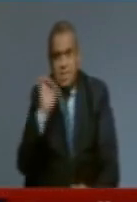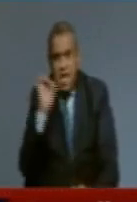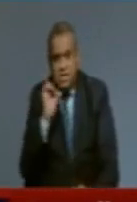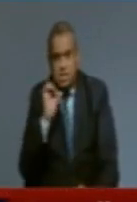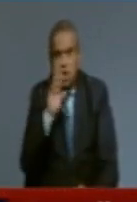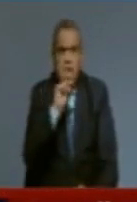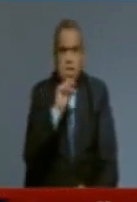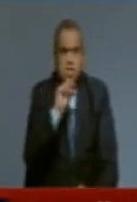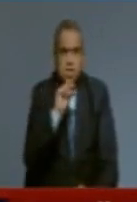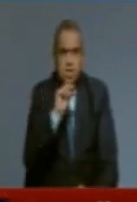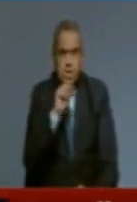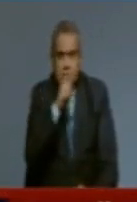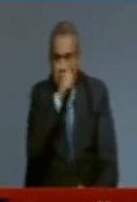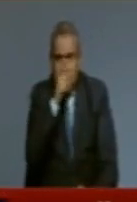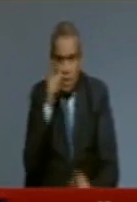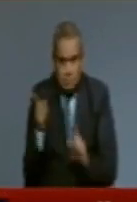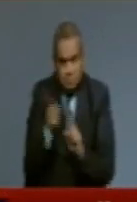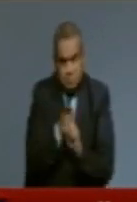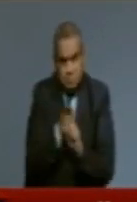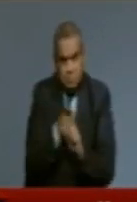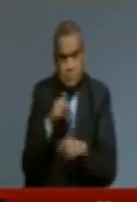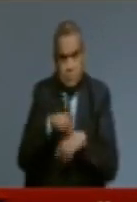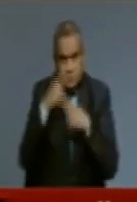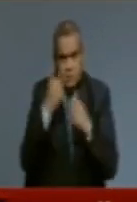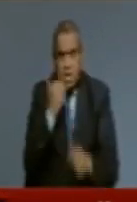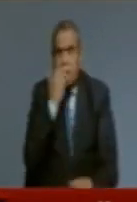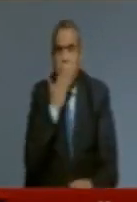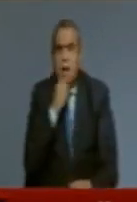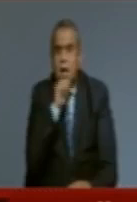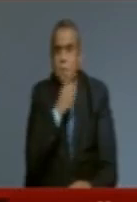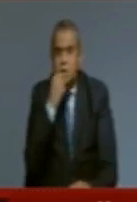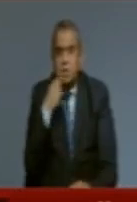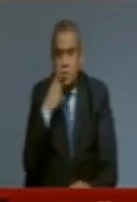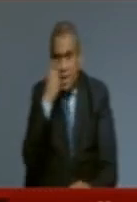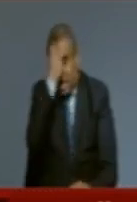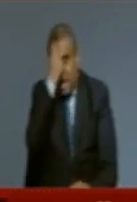19 و20. ففي الحبشة في عامي